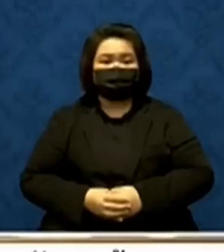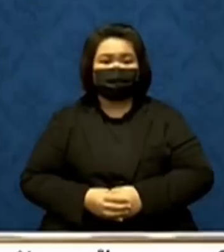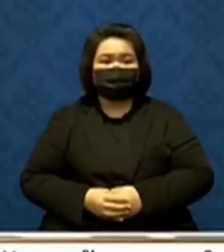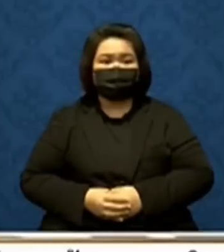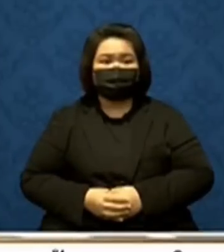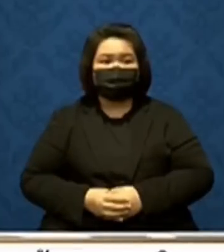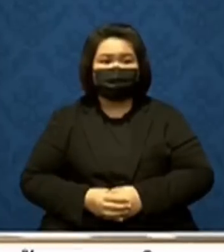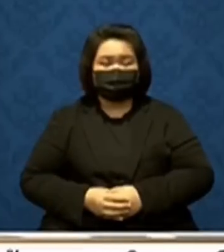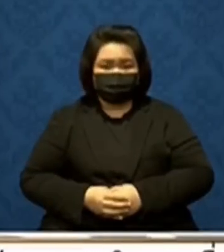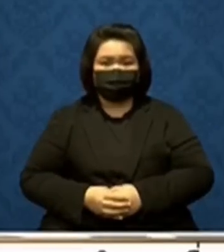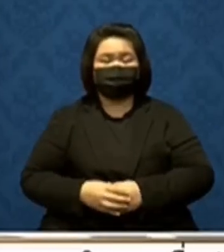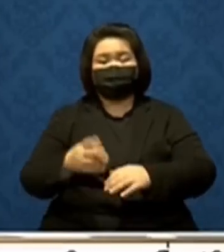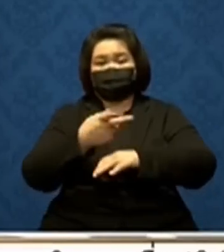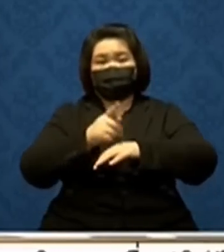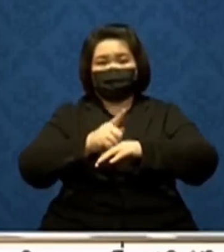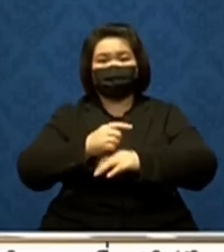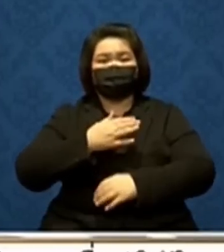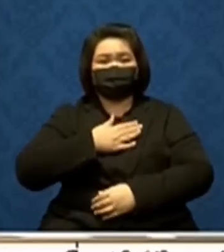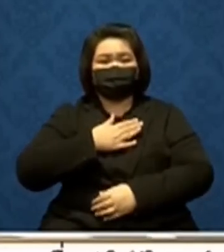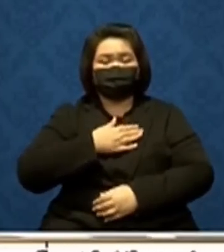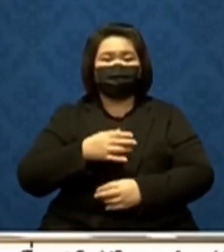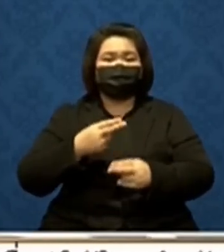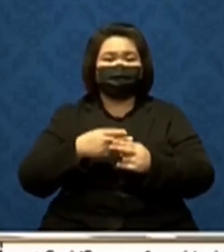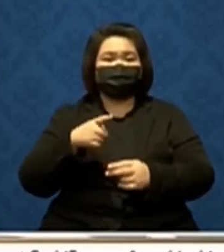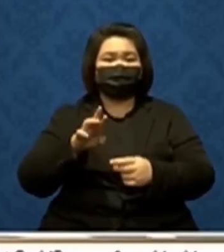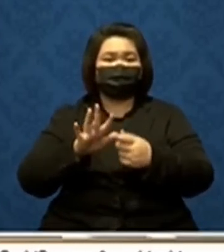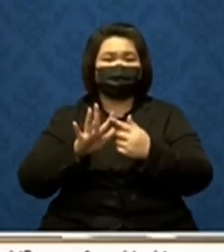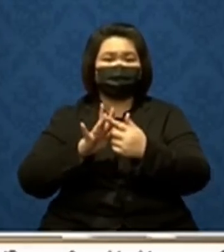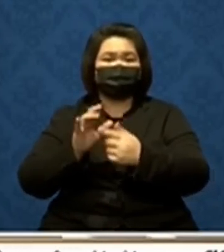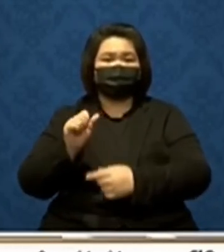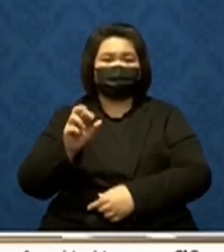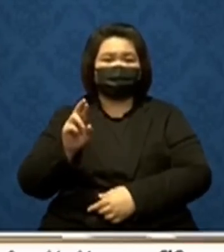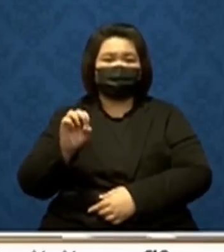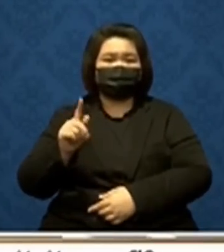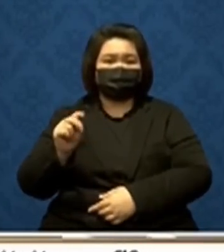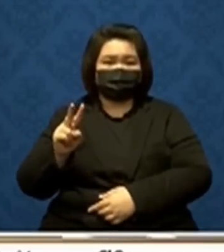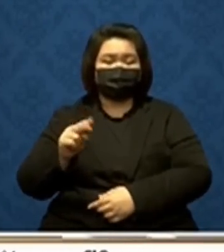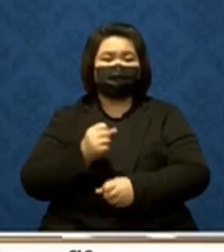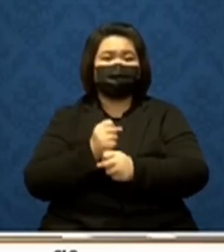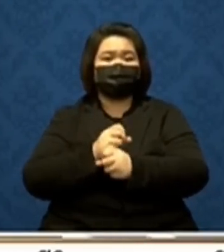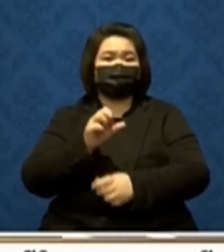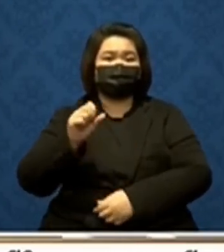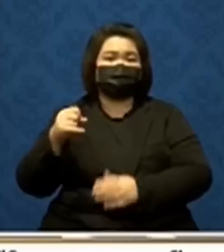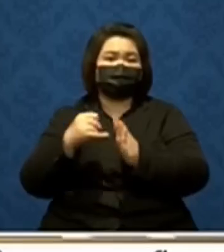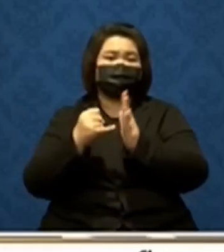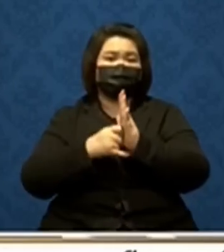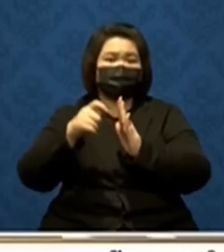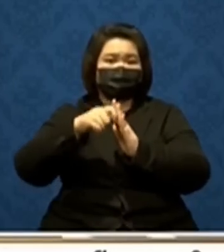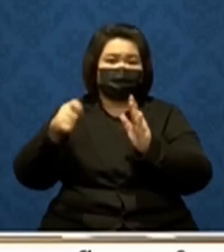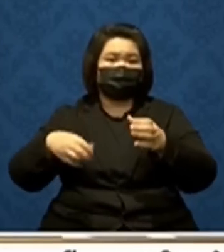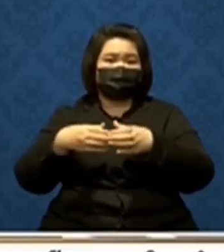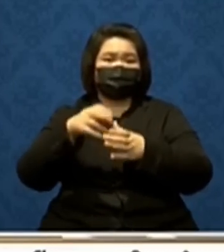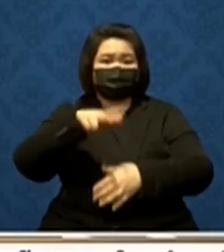ท่านประธานที่เคารพครับประเสริฐจันทะโลงทองสมาชิกสภาผู้แทนราษฎรจังหวัดนครราชสีมาพรรค